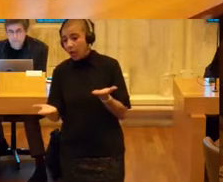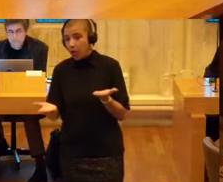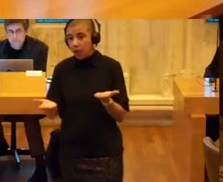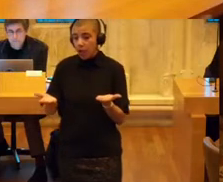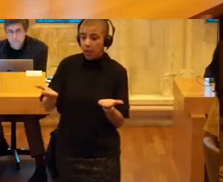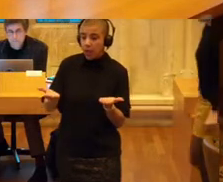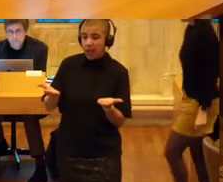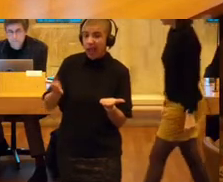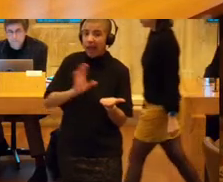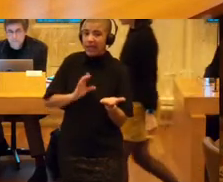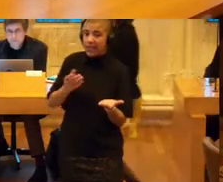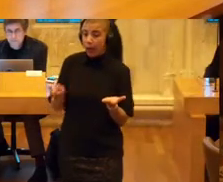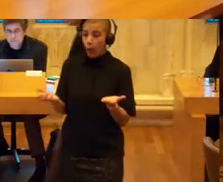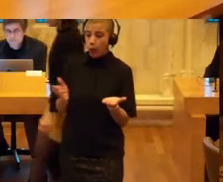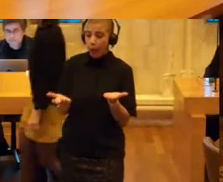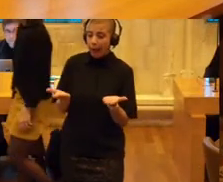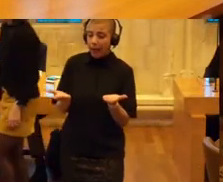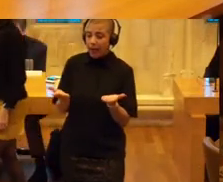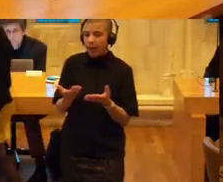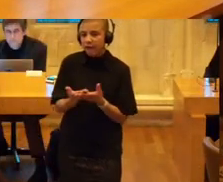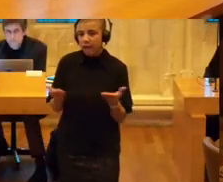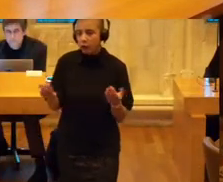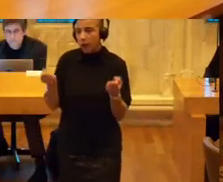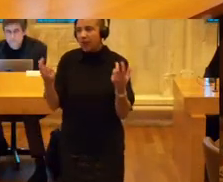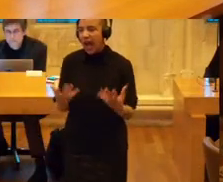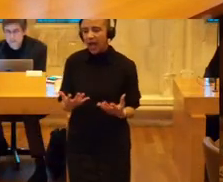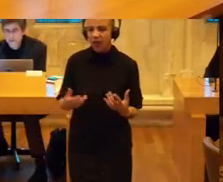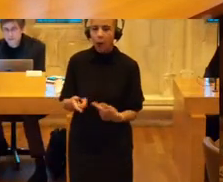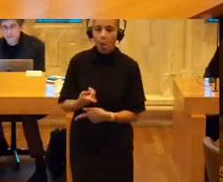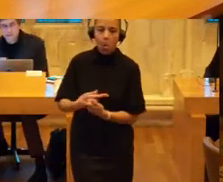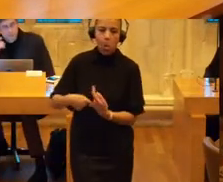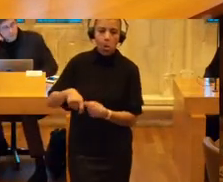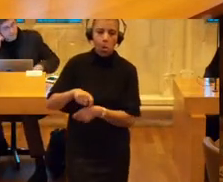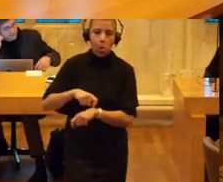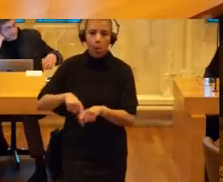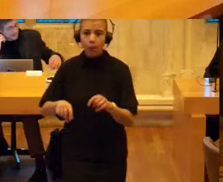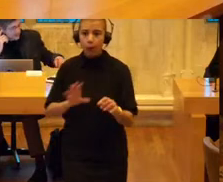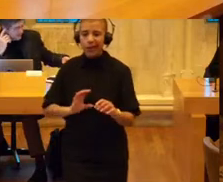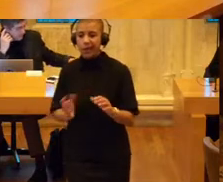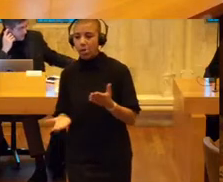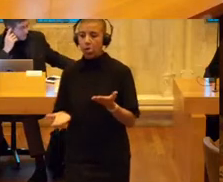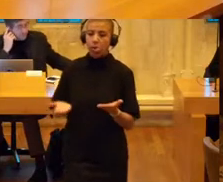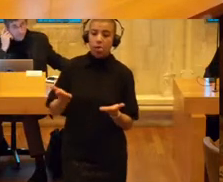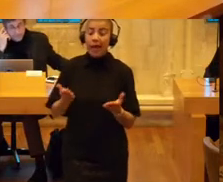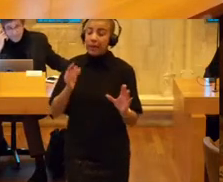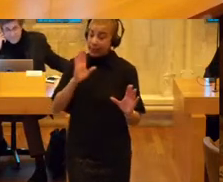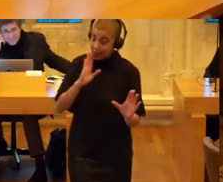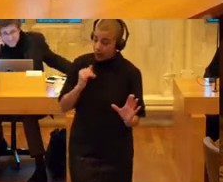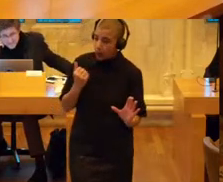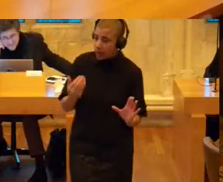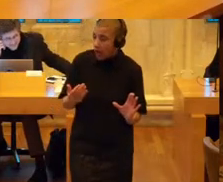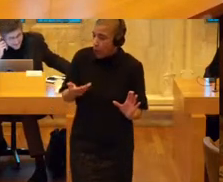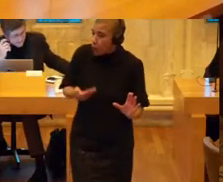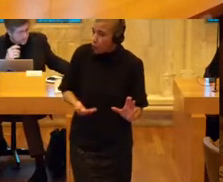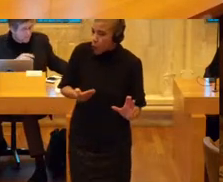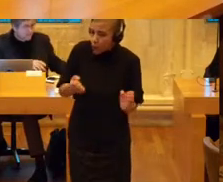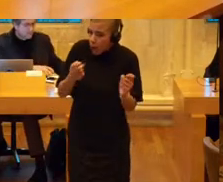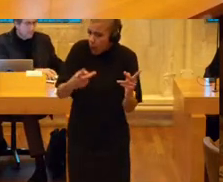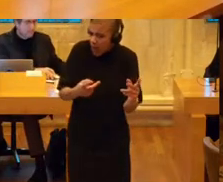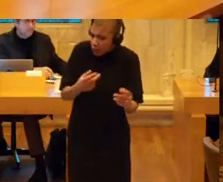des bouts de ficelle, disons-le. Donc, bon, moi, je veux bien comprendre vos interrogations auprès de